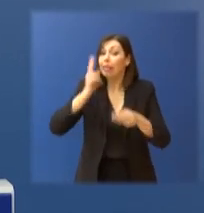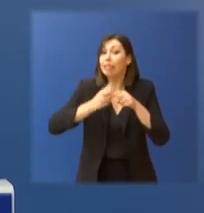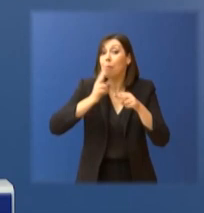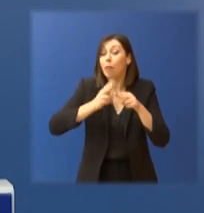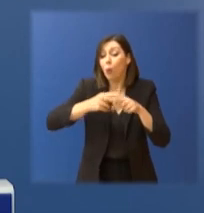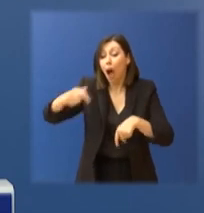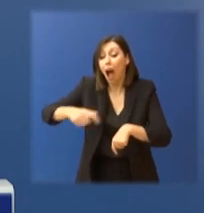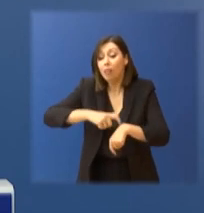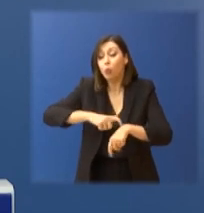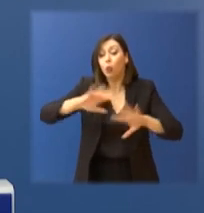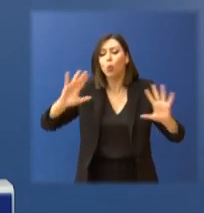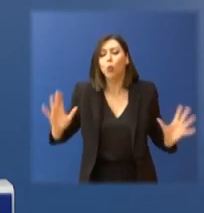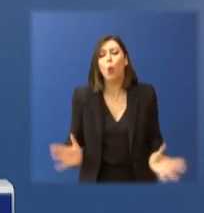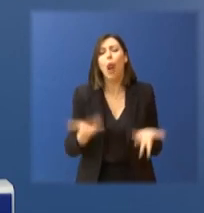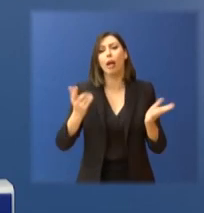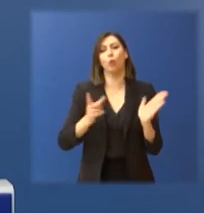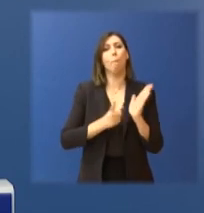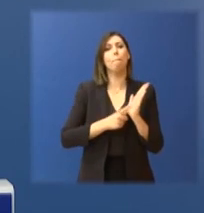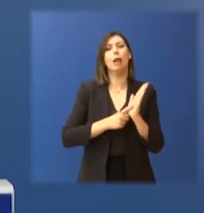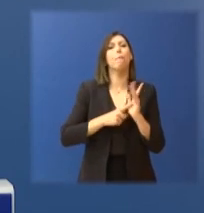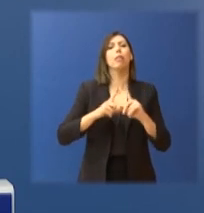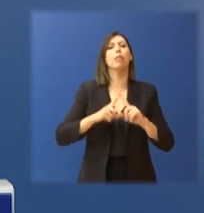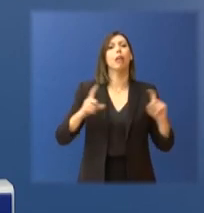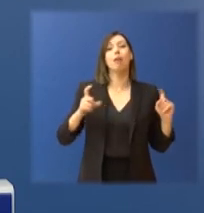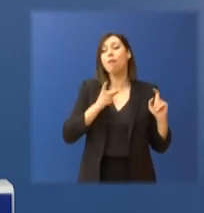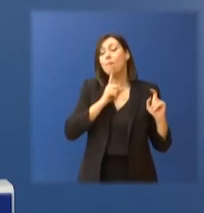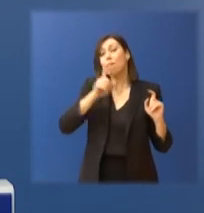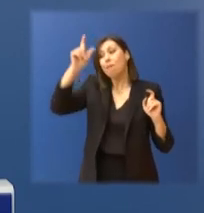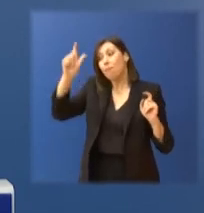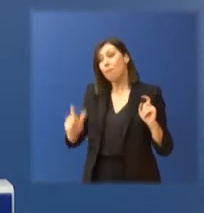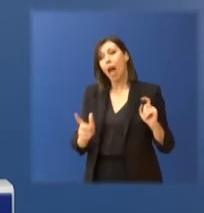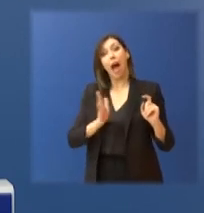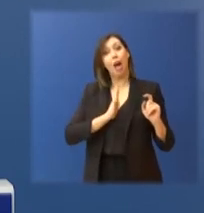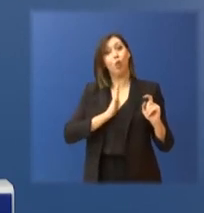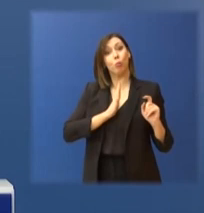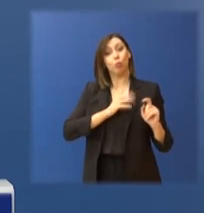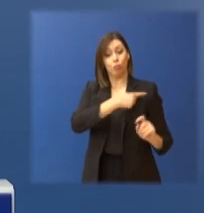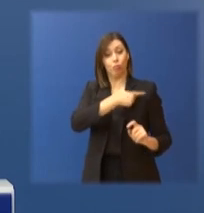που απαιτείται, είναι ο άνθρωπος που επί 15 συνεχή χρόνια είναι αρχηγός του